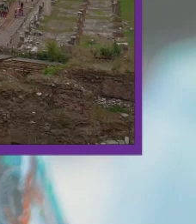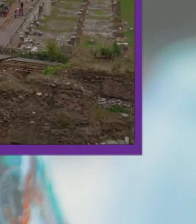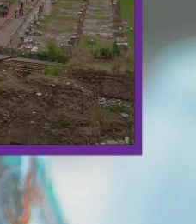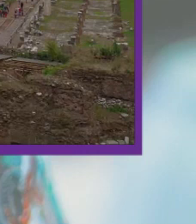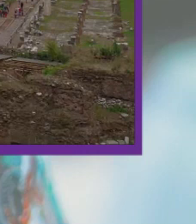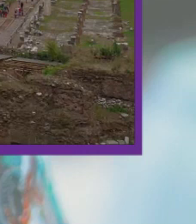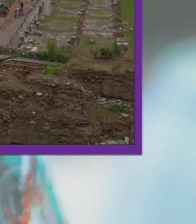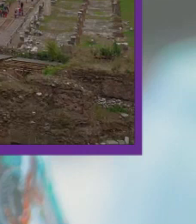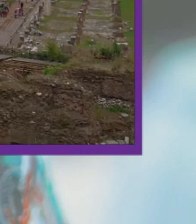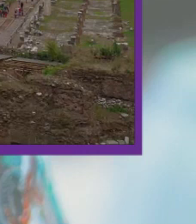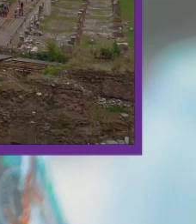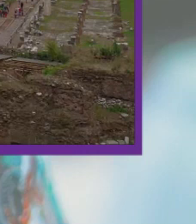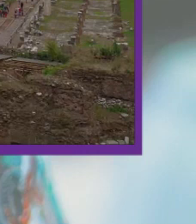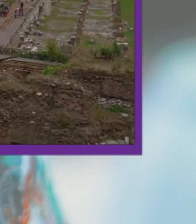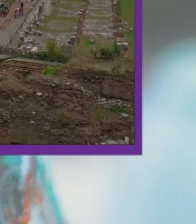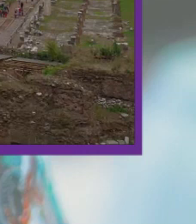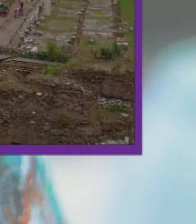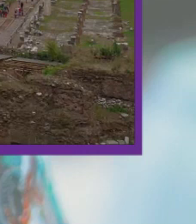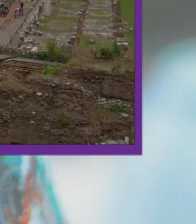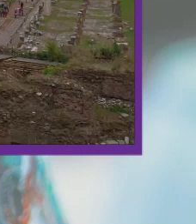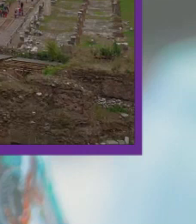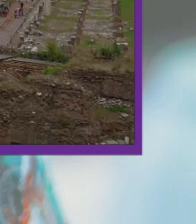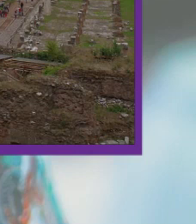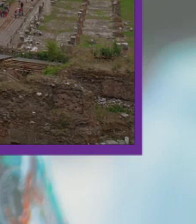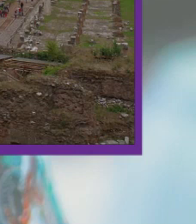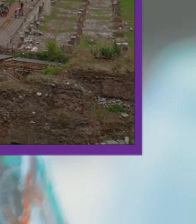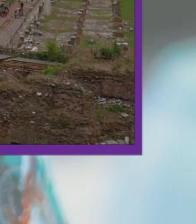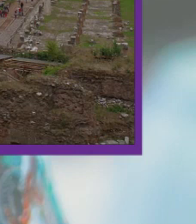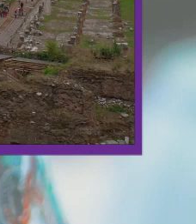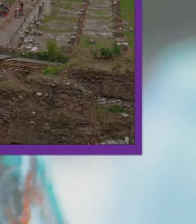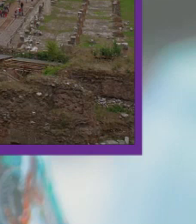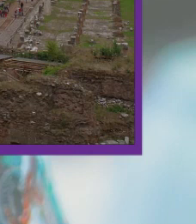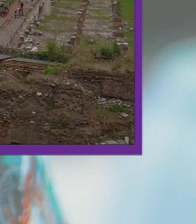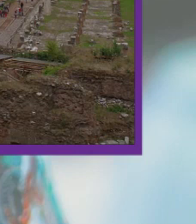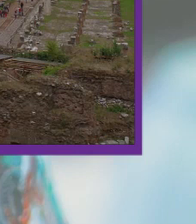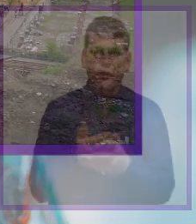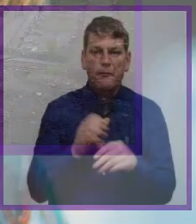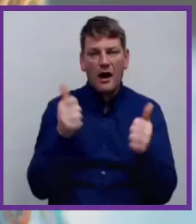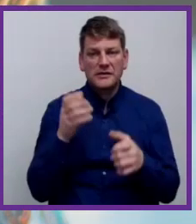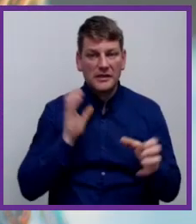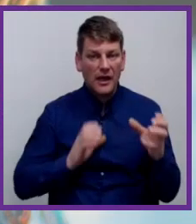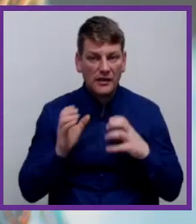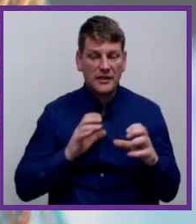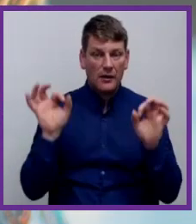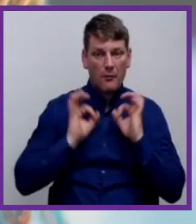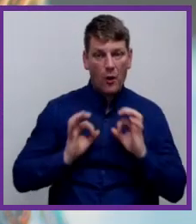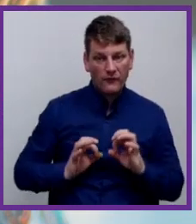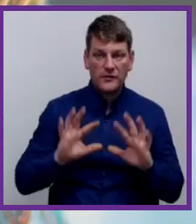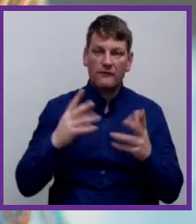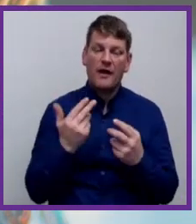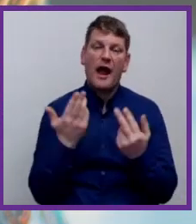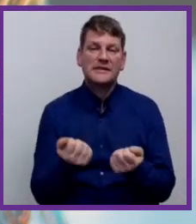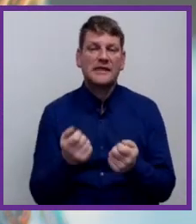neatkarīgi no tā mākslinieciskās vērtības, vai tas būtu Latvijas Mākslas akadēmijas profesora vai